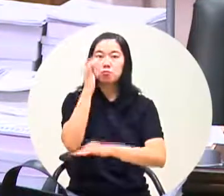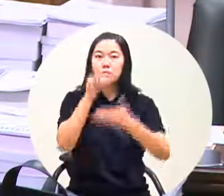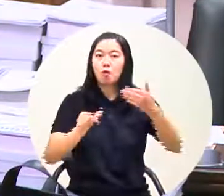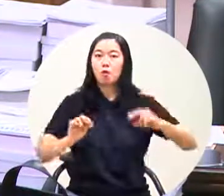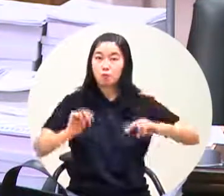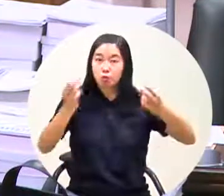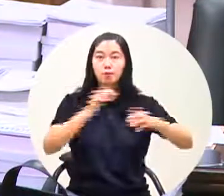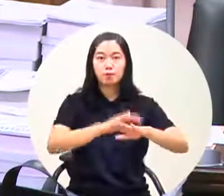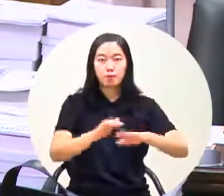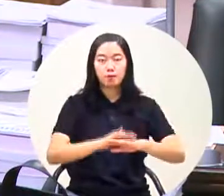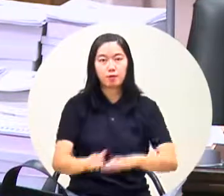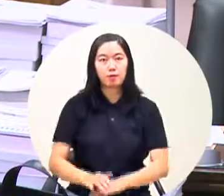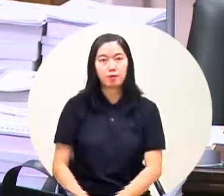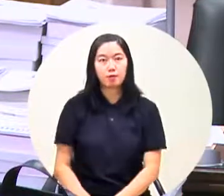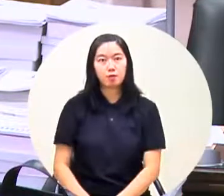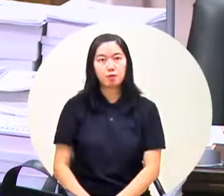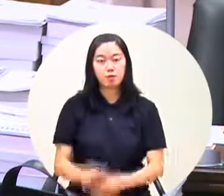法是